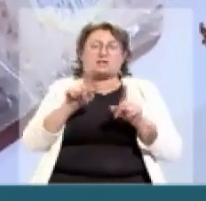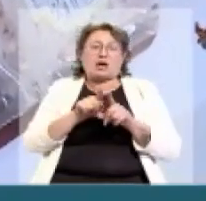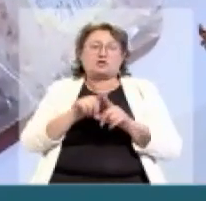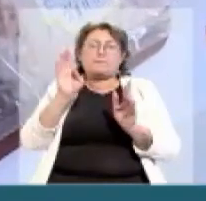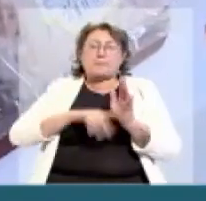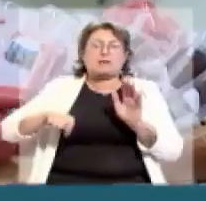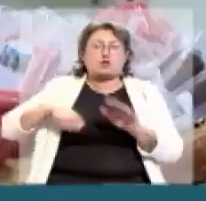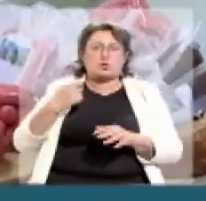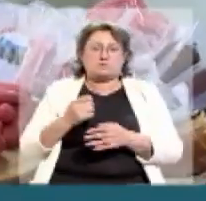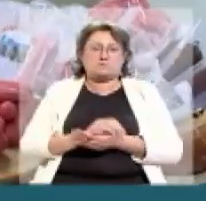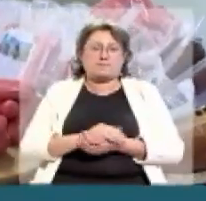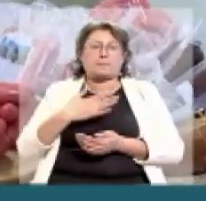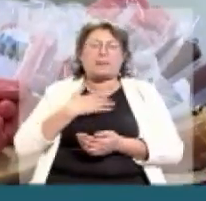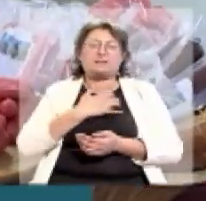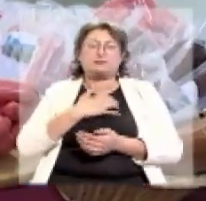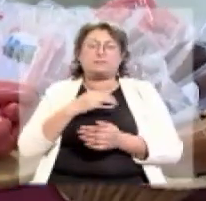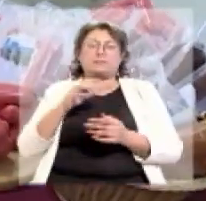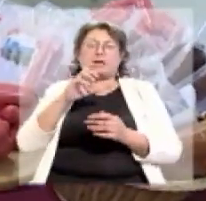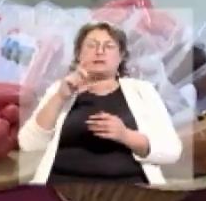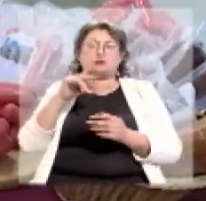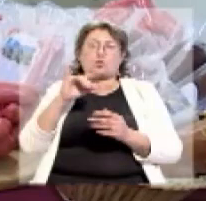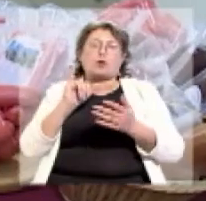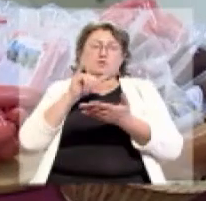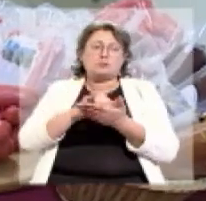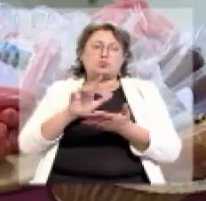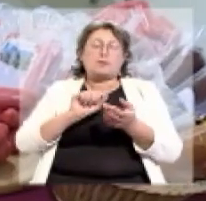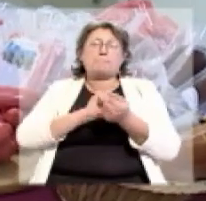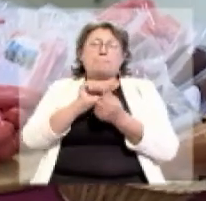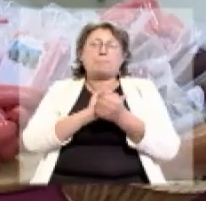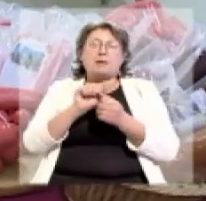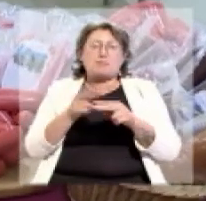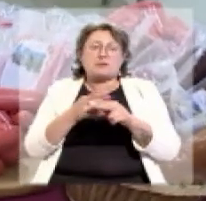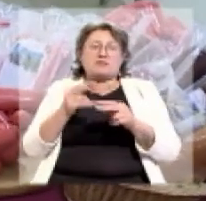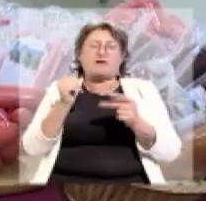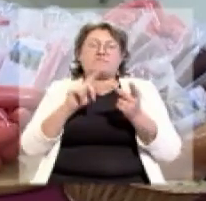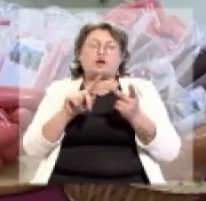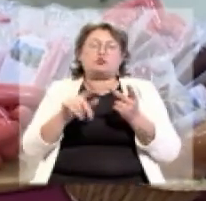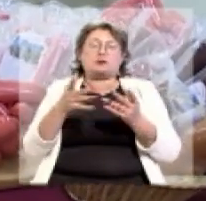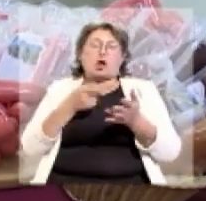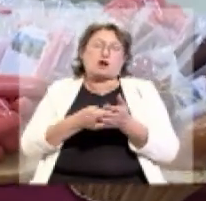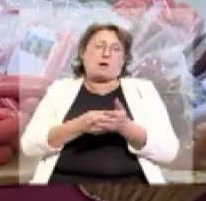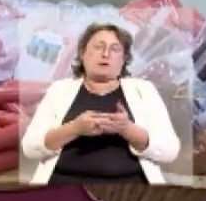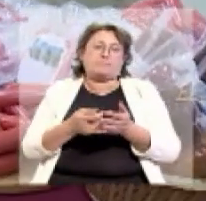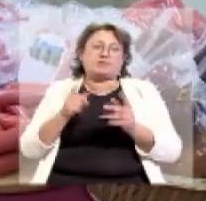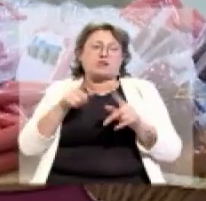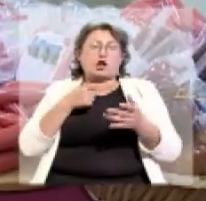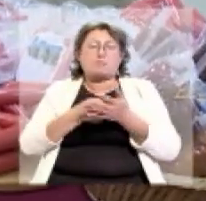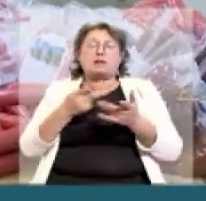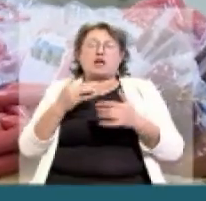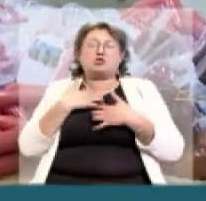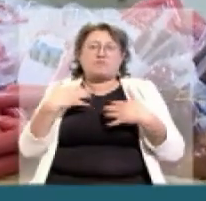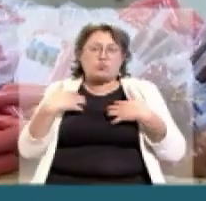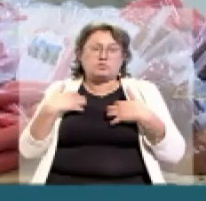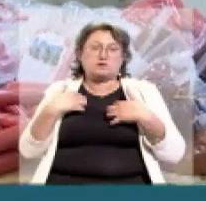также безотходным. Мы хотим поставить эструдер, тоже будем перерабатывать на вторичные какие-то корма. Также корма для